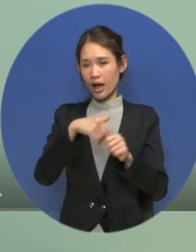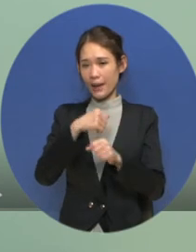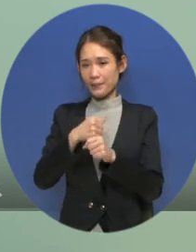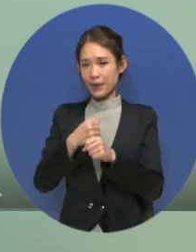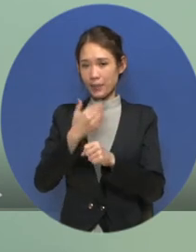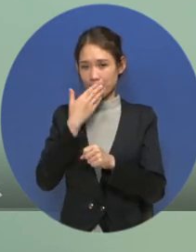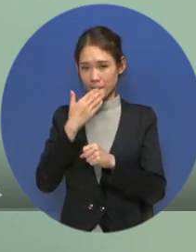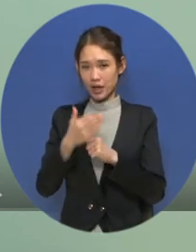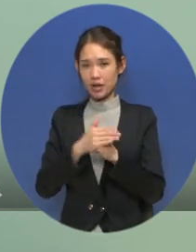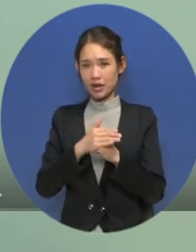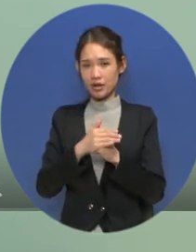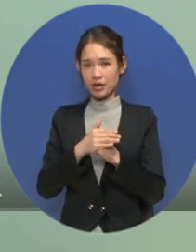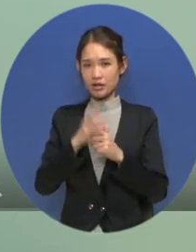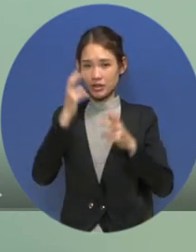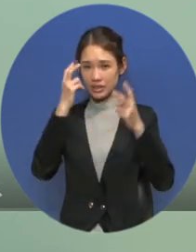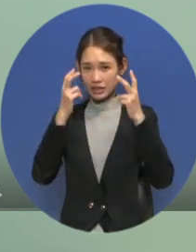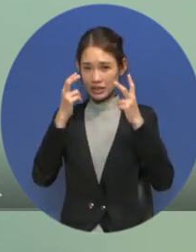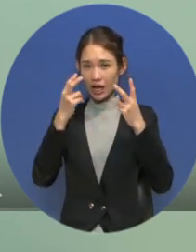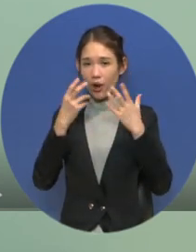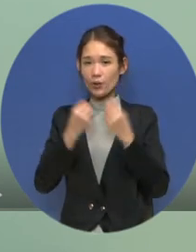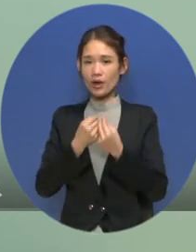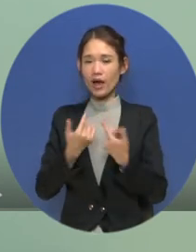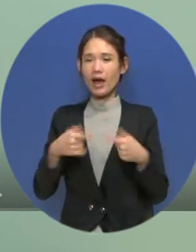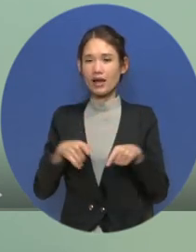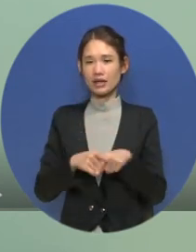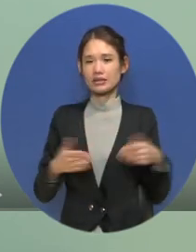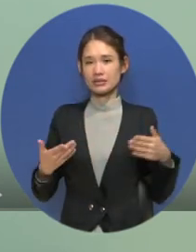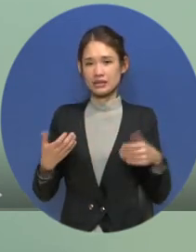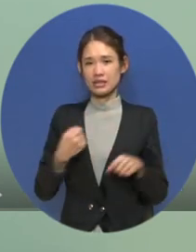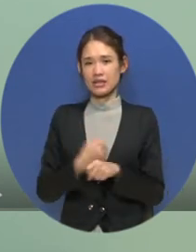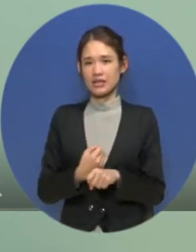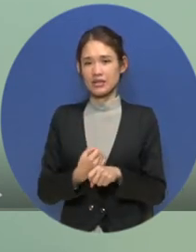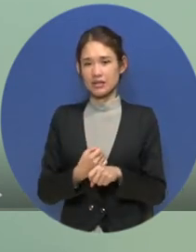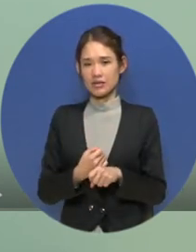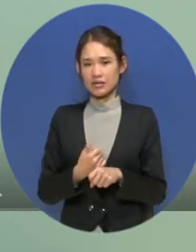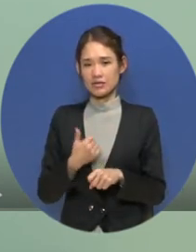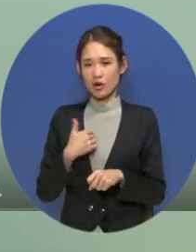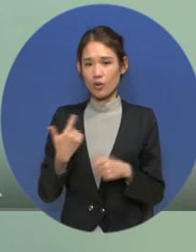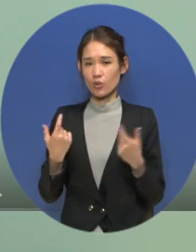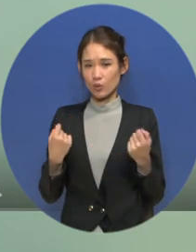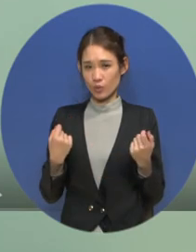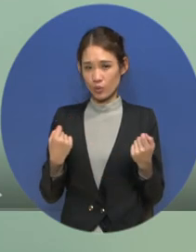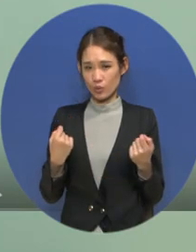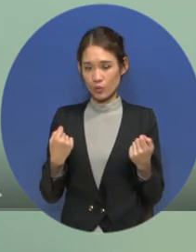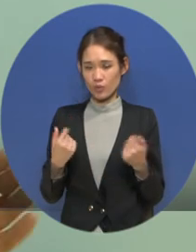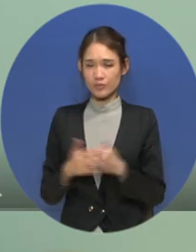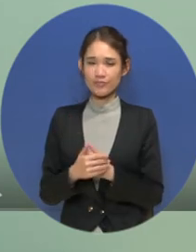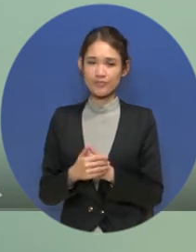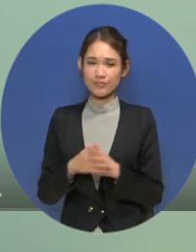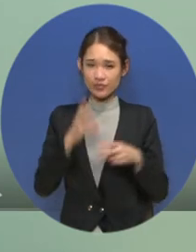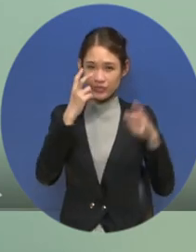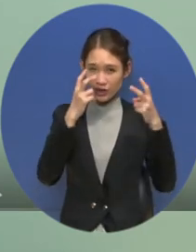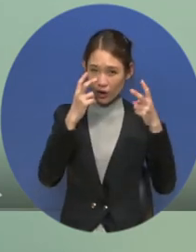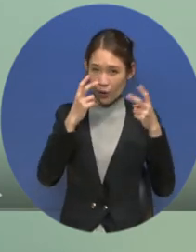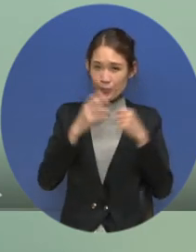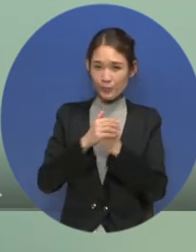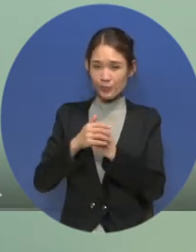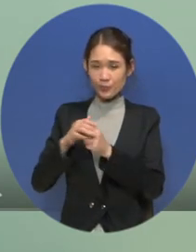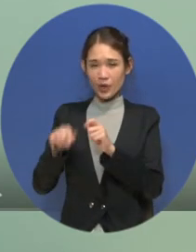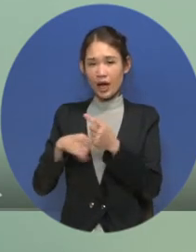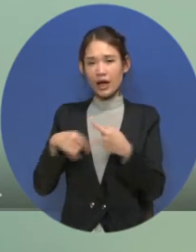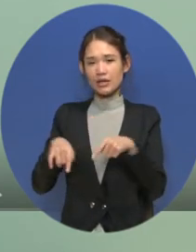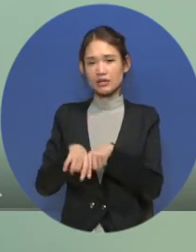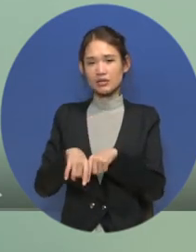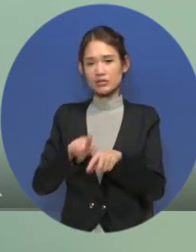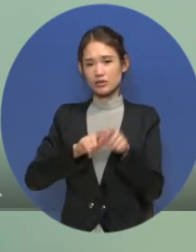건 기업체라야 된다고 생각을 합니다. 그러면 저희도 이제 우리 같은 경우도 기업하고 같이 일을 하게 됐다면